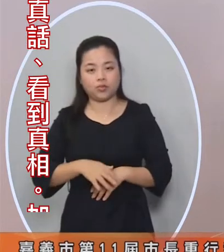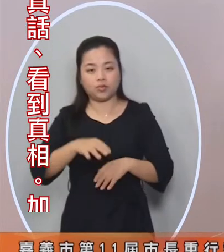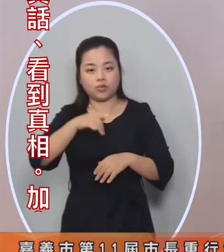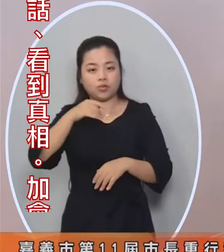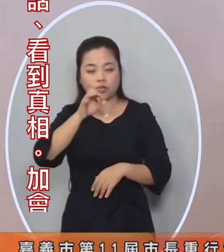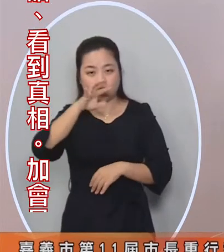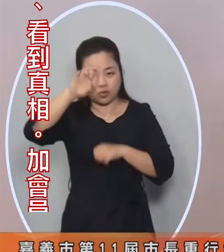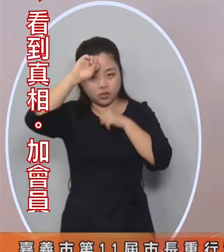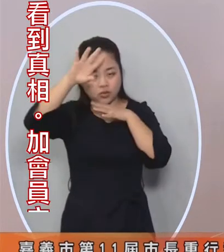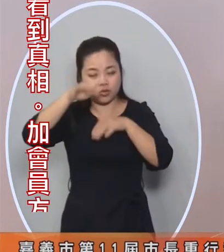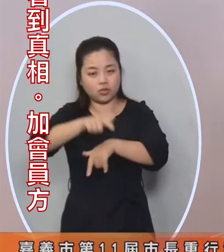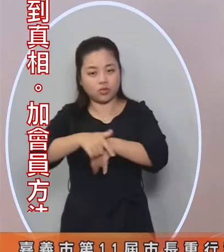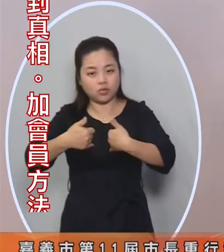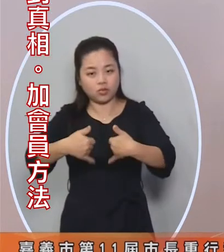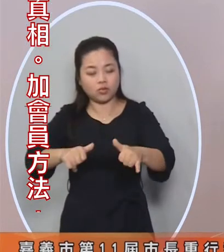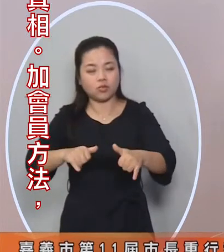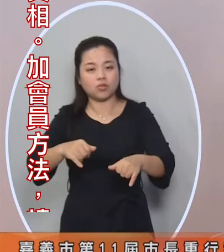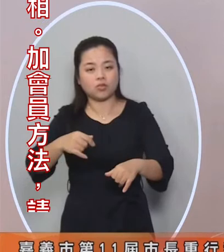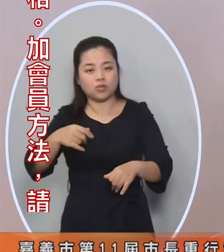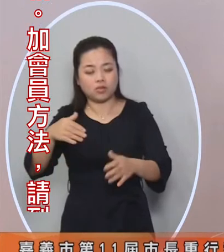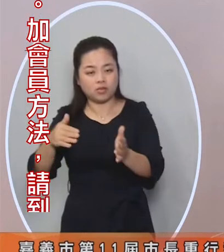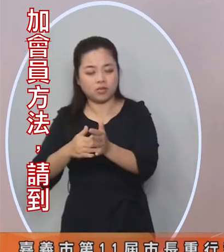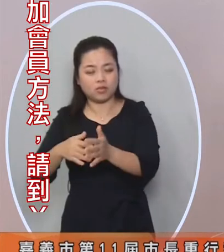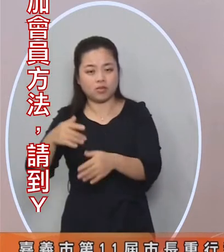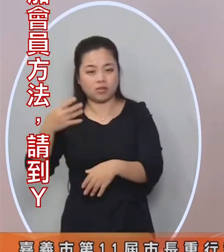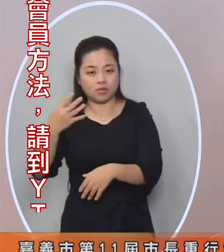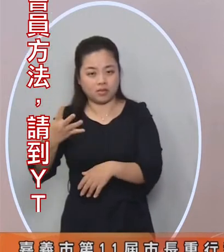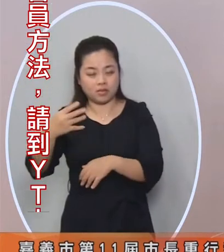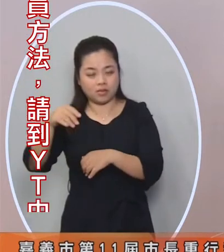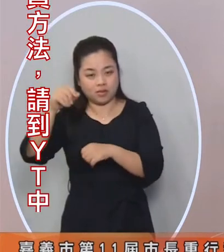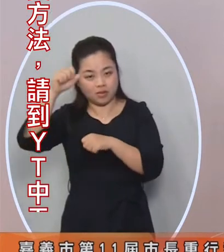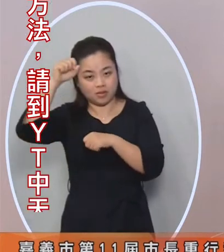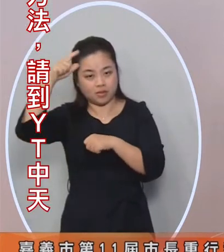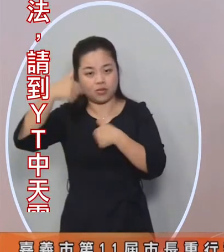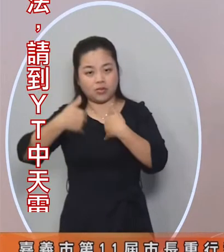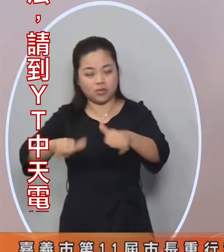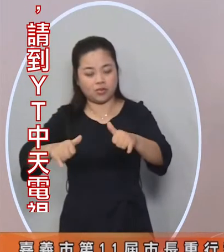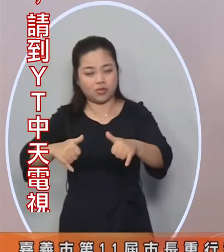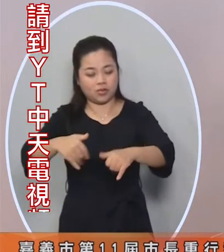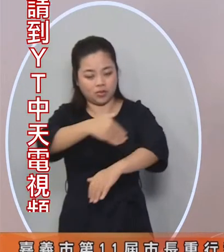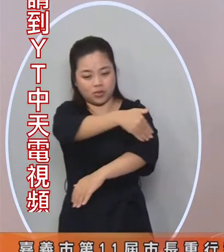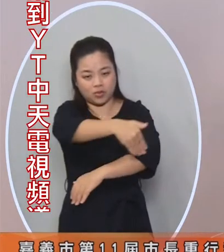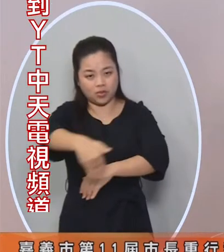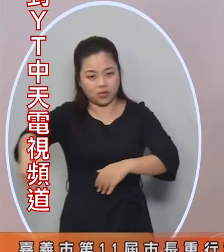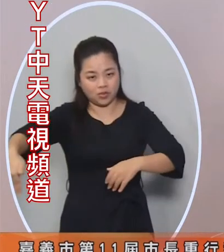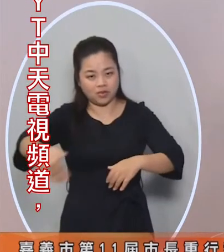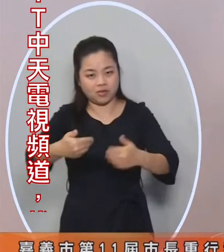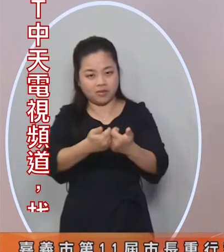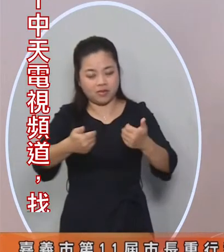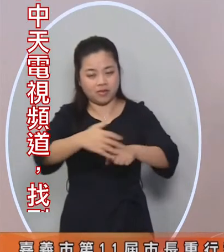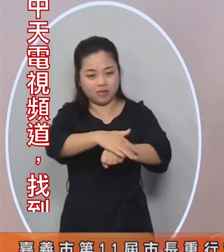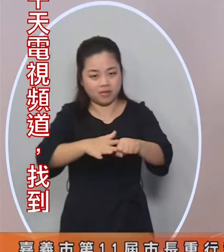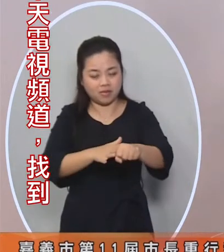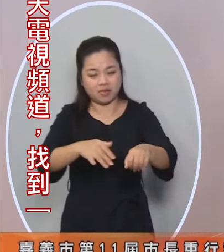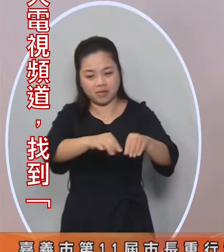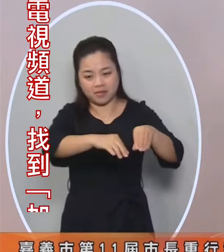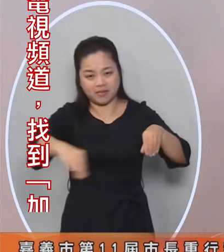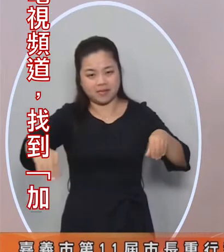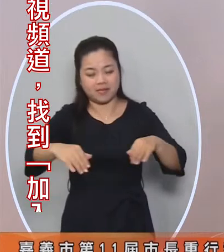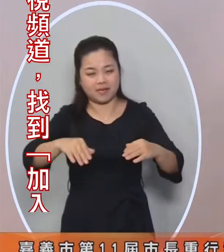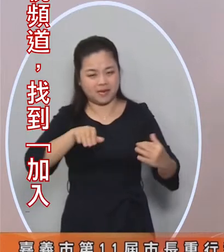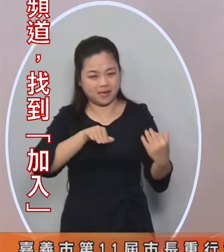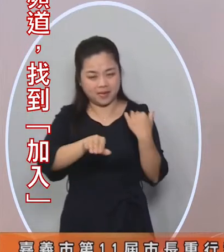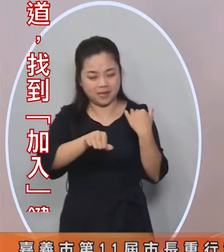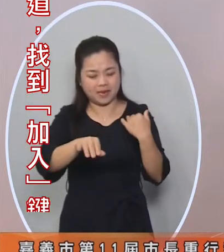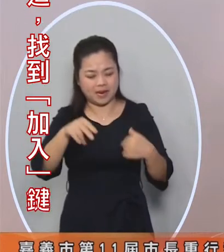南路至垂杨路起至世贤路段，道路两旁的快慢车道分隔岛及路树影响交通安全，视